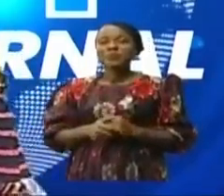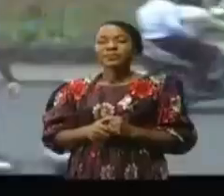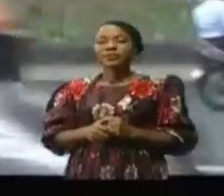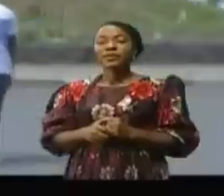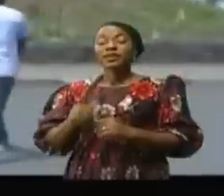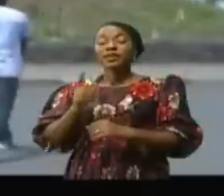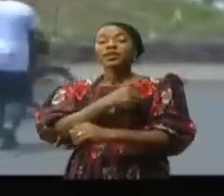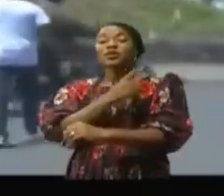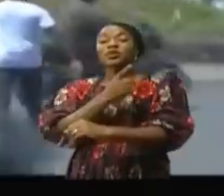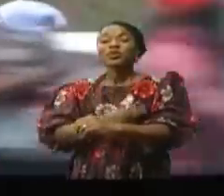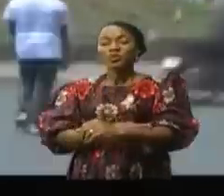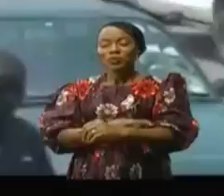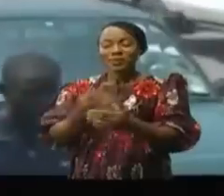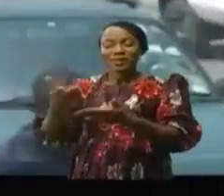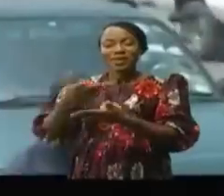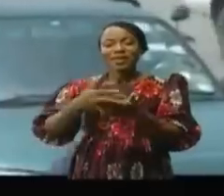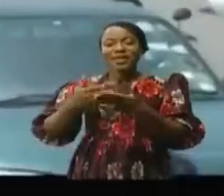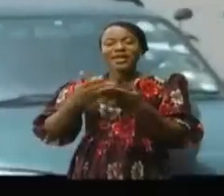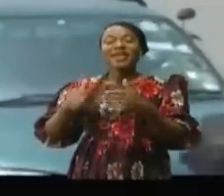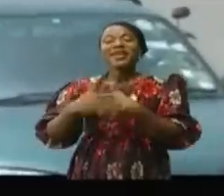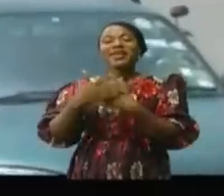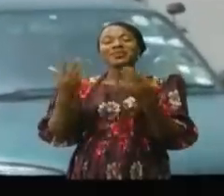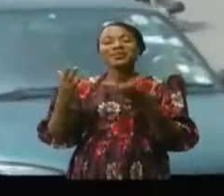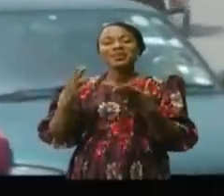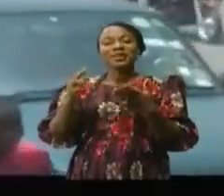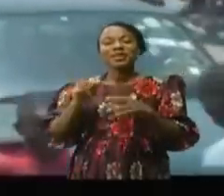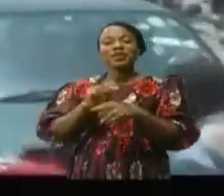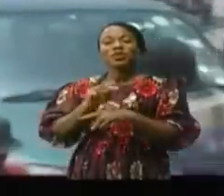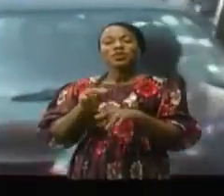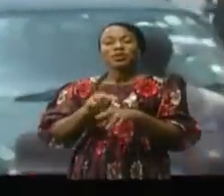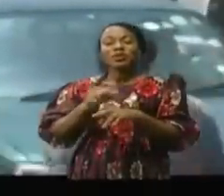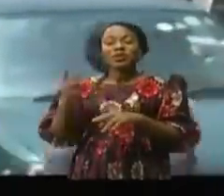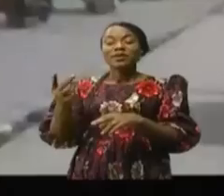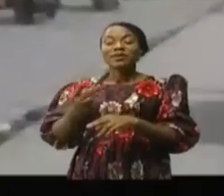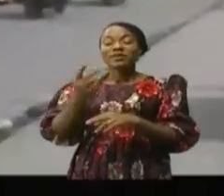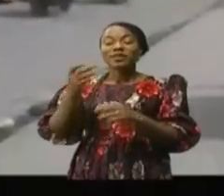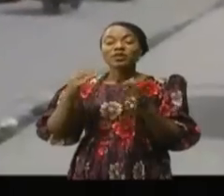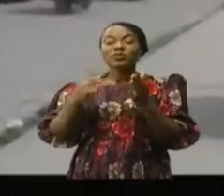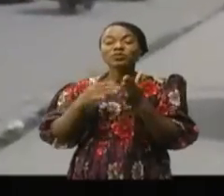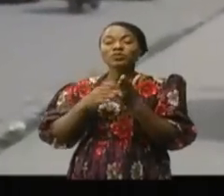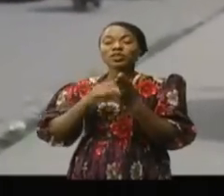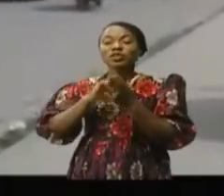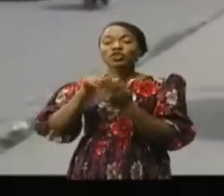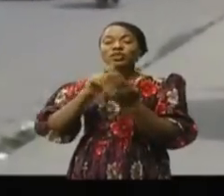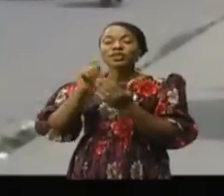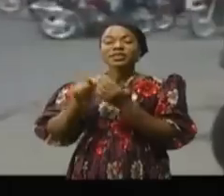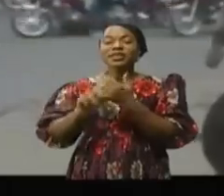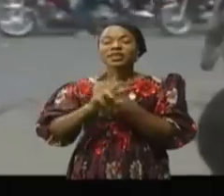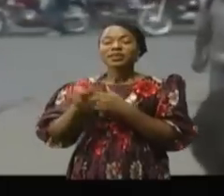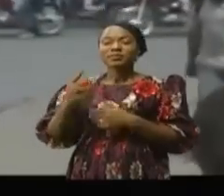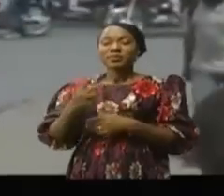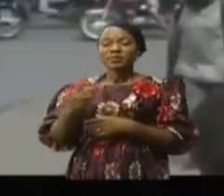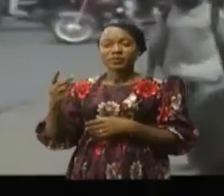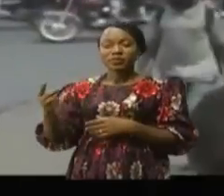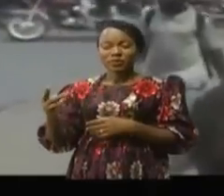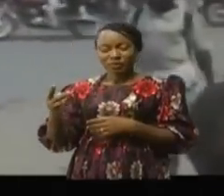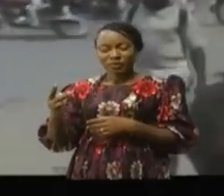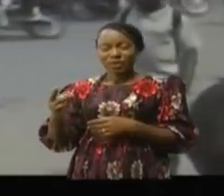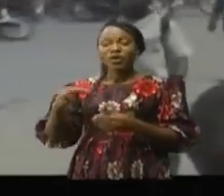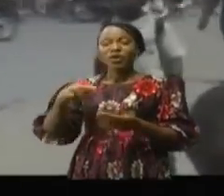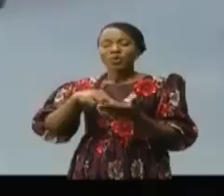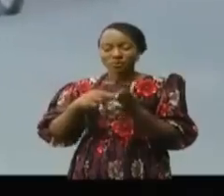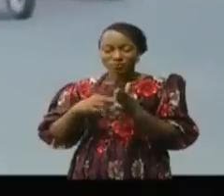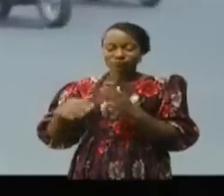Goma a repris sa vie ordinaire au 28 juillet 2022. La circulation intense à travers les